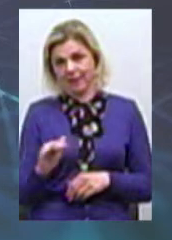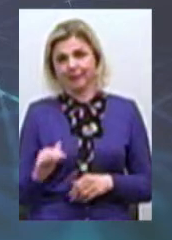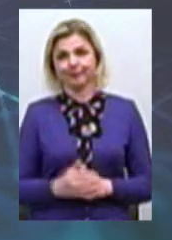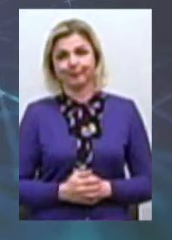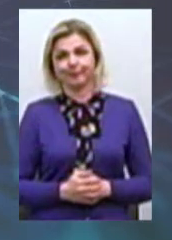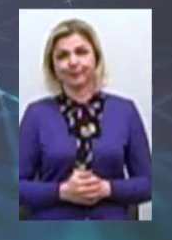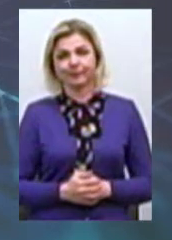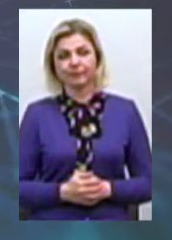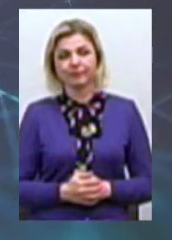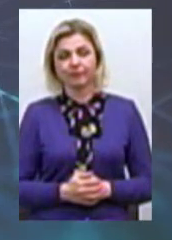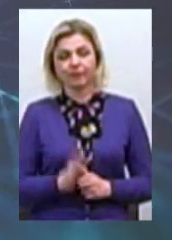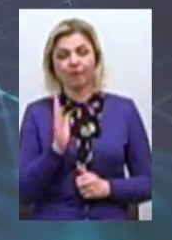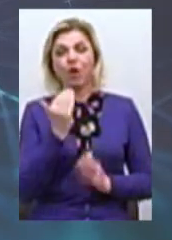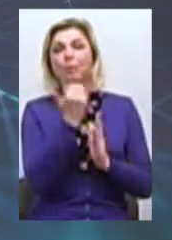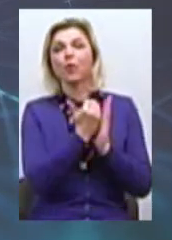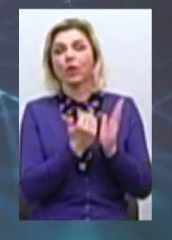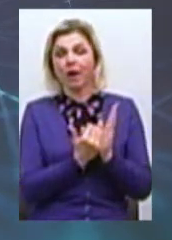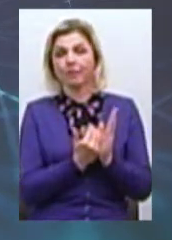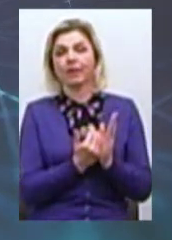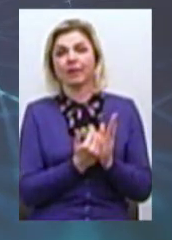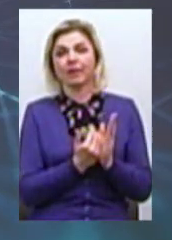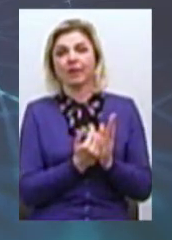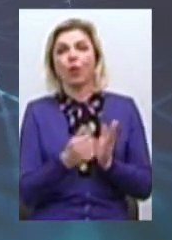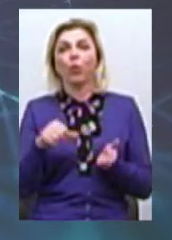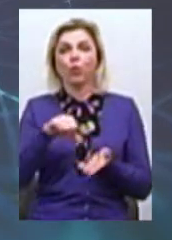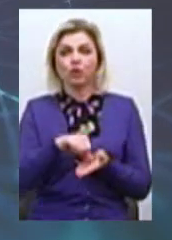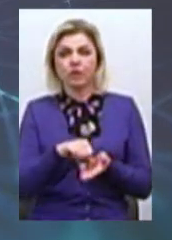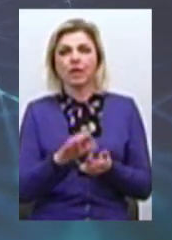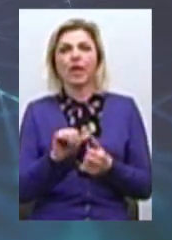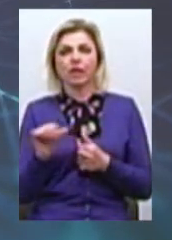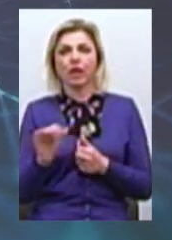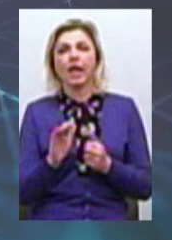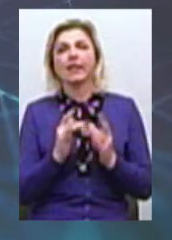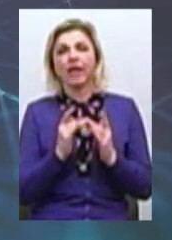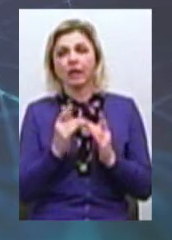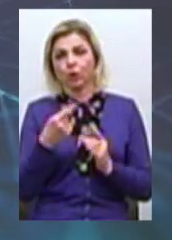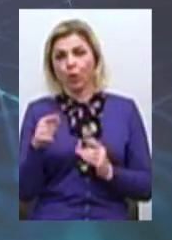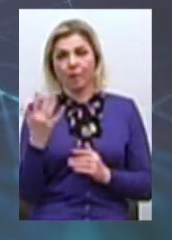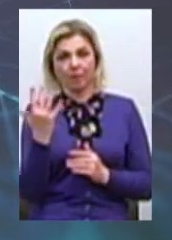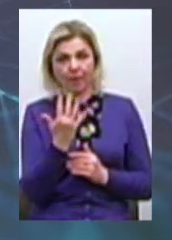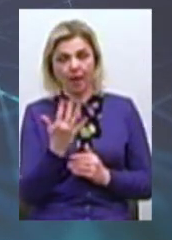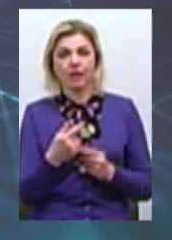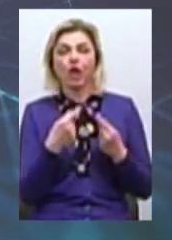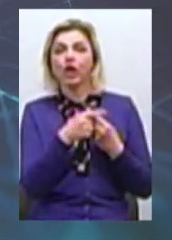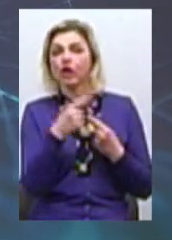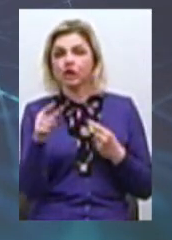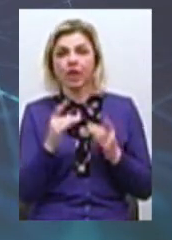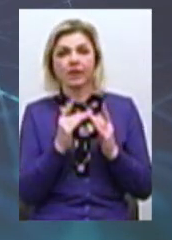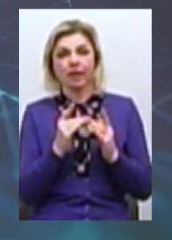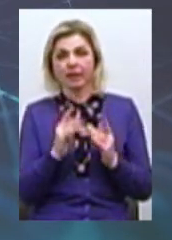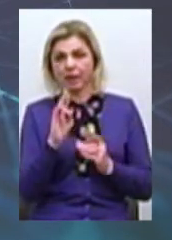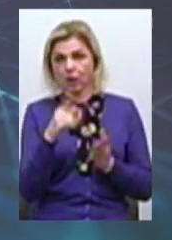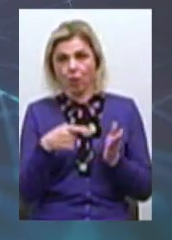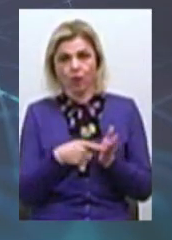Дивіться, в програмі, як я розумію, бере участь виключно інтернат номер 5. Інші інтернатні заклади Миколаєва